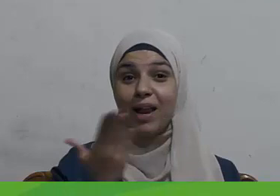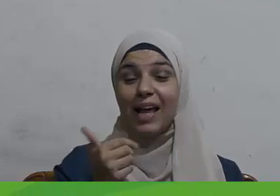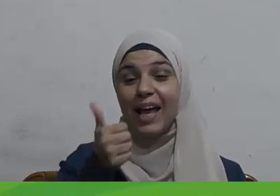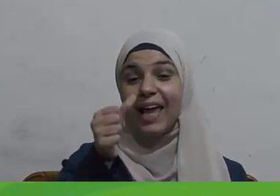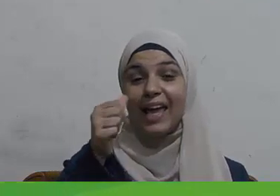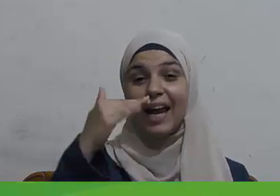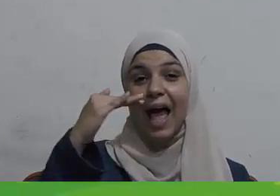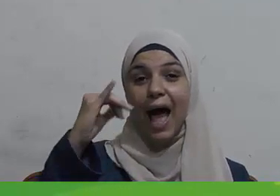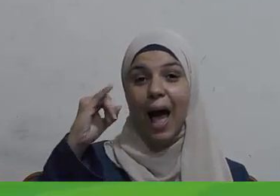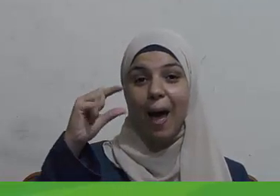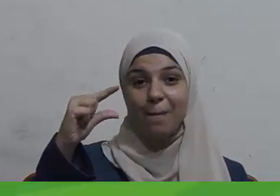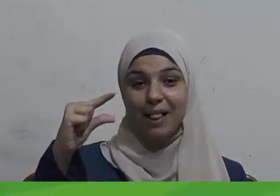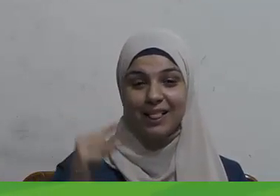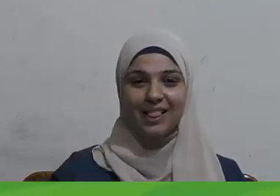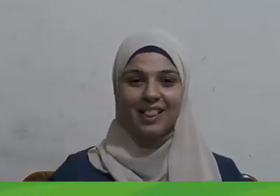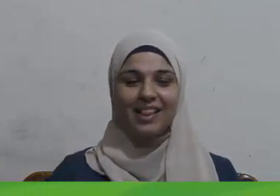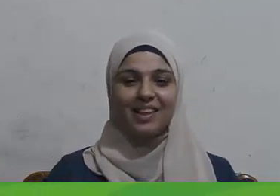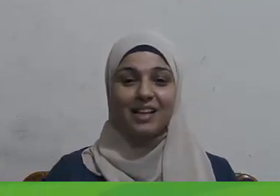صباح الخير يا أحمد.